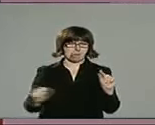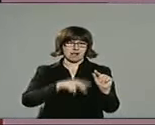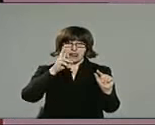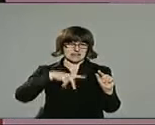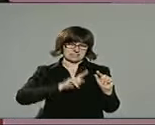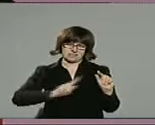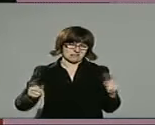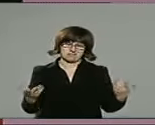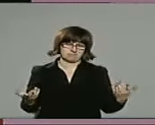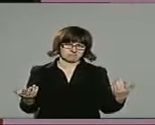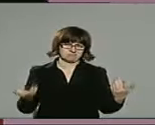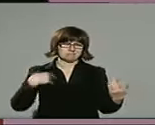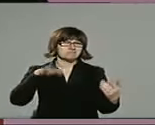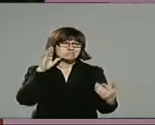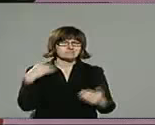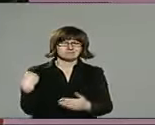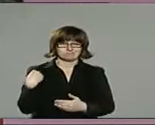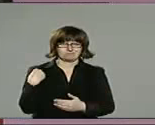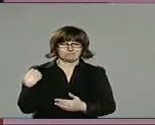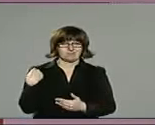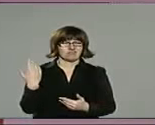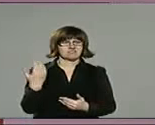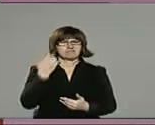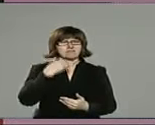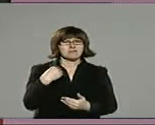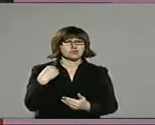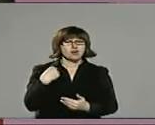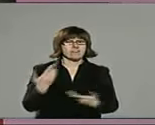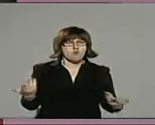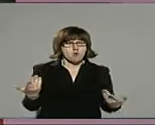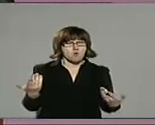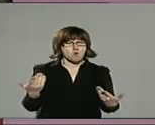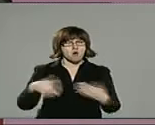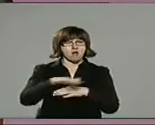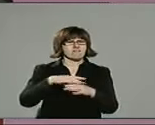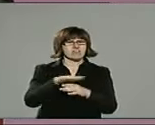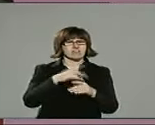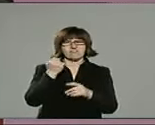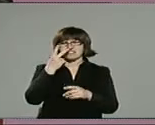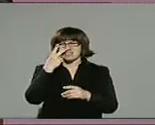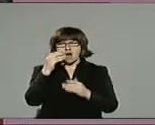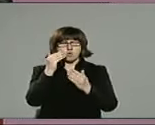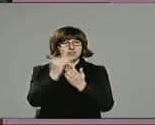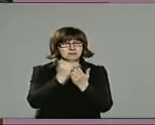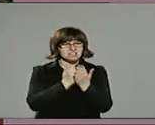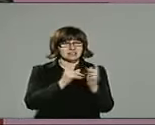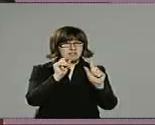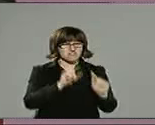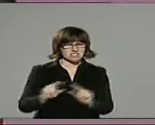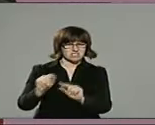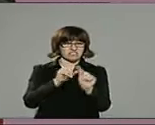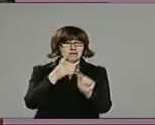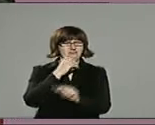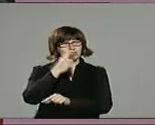nämlich nicht. Ich höre dann immer wieder, sagt uns, wohin ihr wollt mit unserem Land, welche Prinzipien und Werte euch haben, aber wir